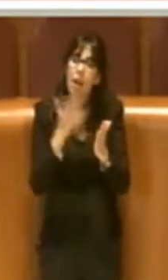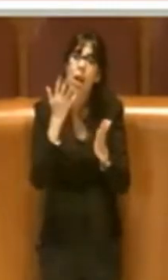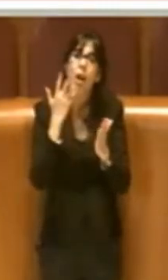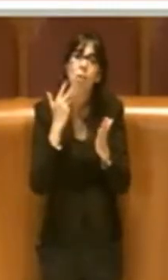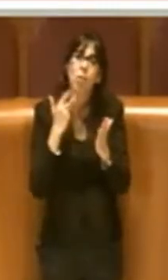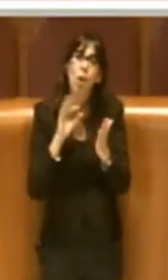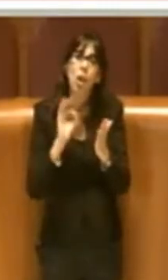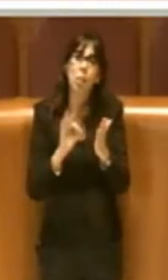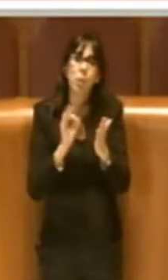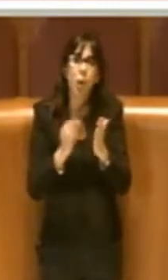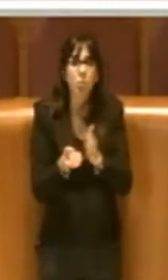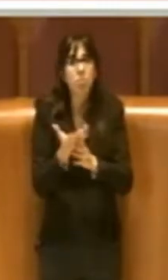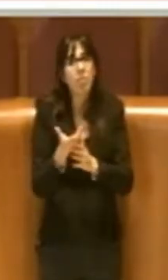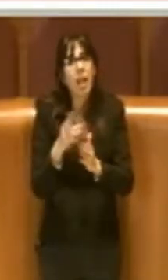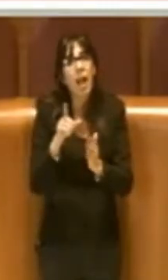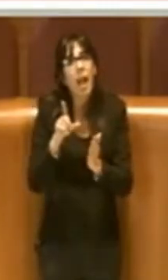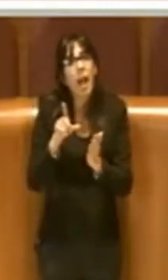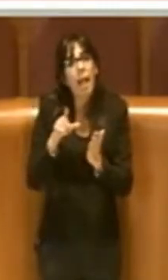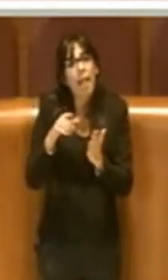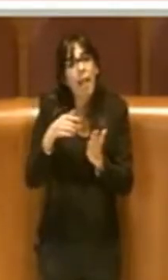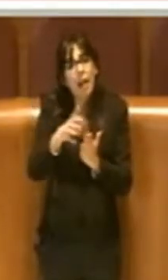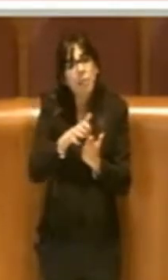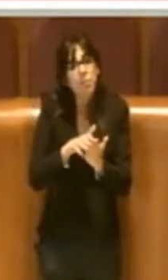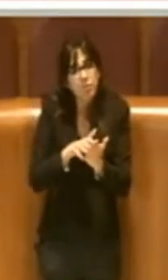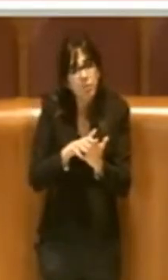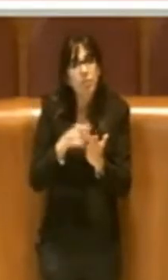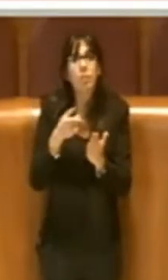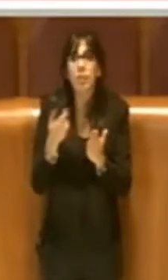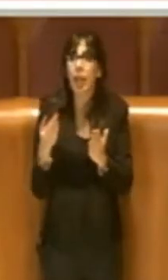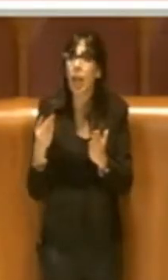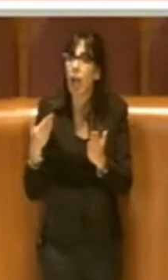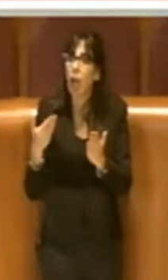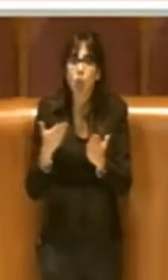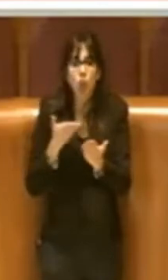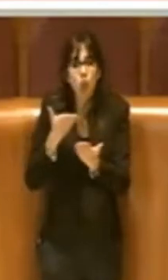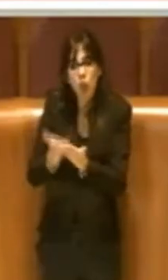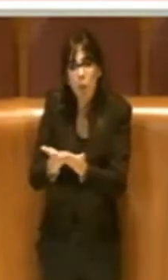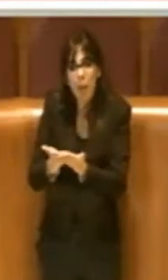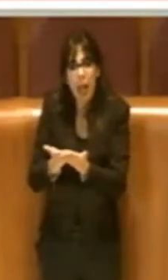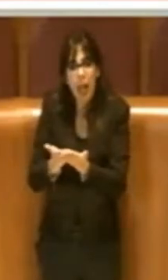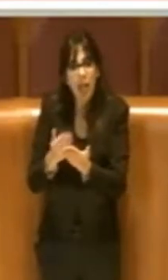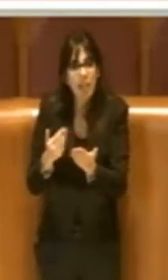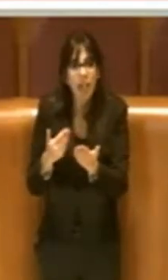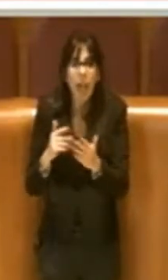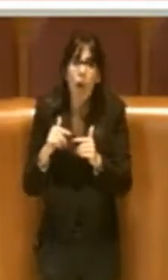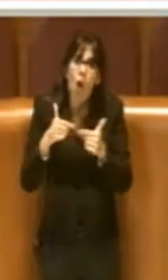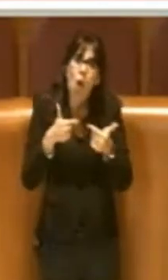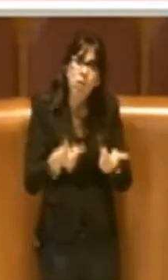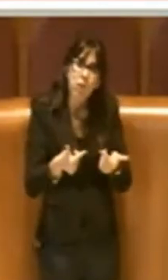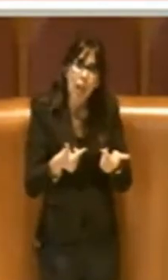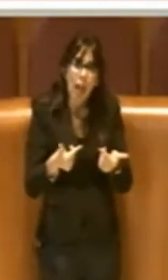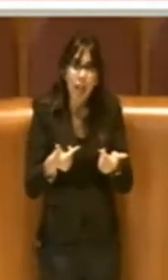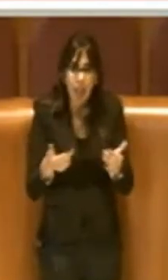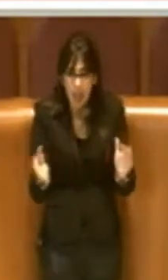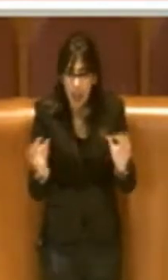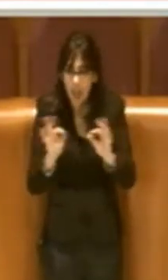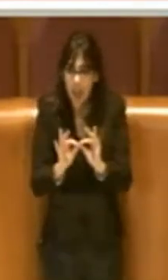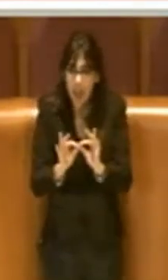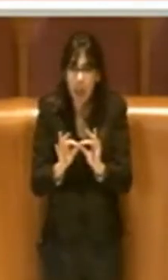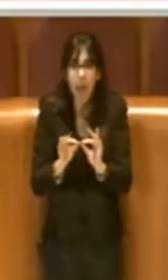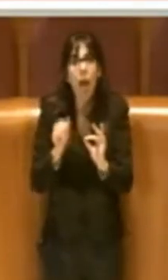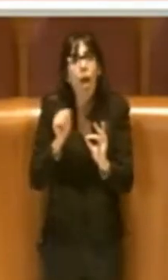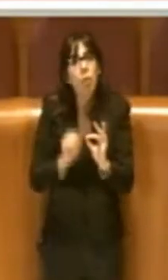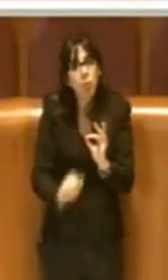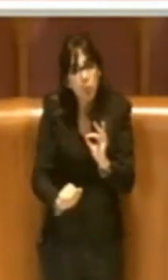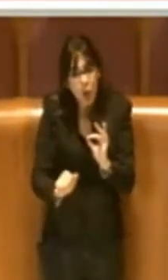un applicativo dove la domanda e l'offerta si vadano a incontrare, andando a sviluppare tutti gli